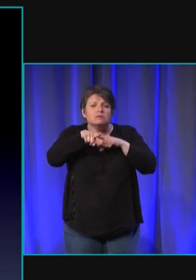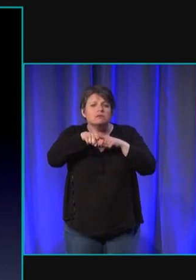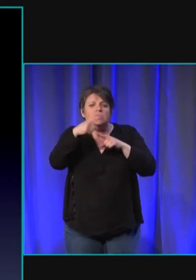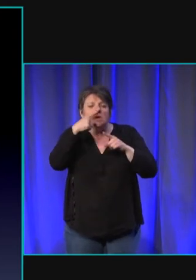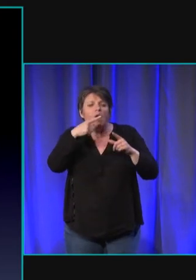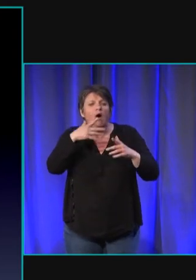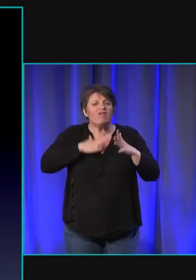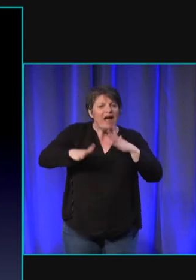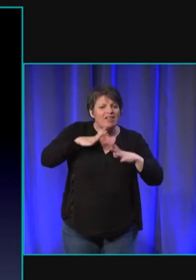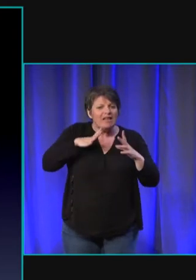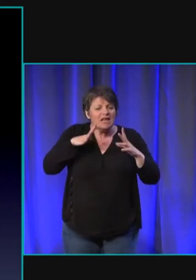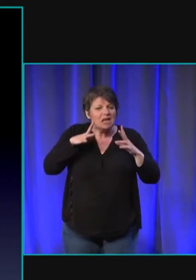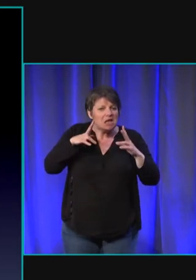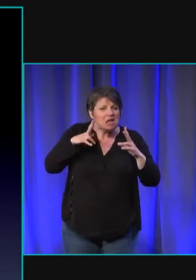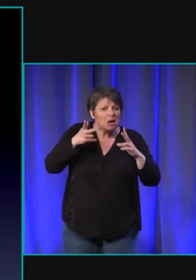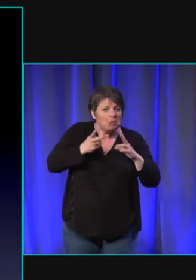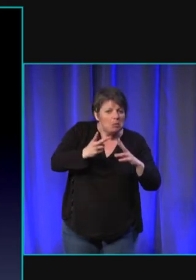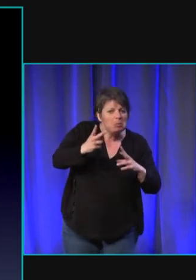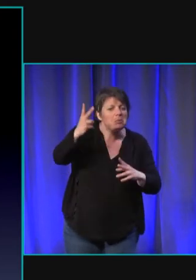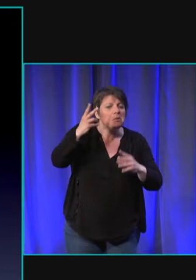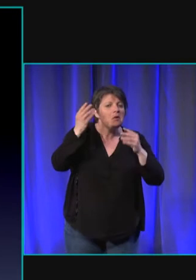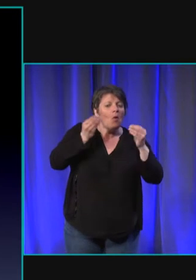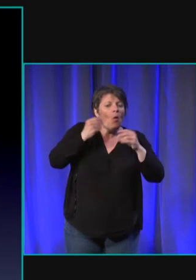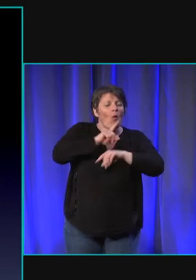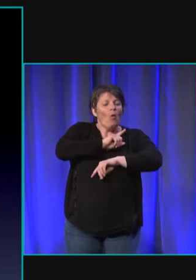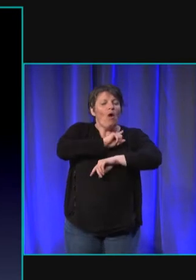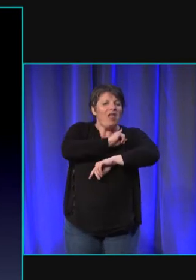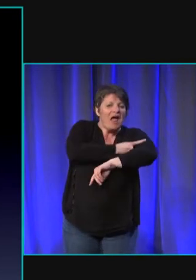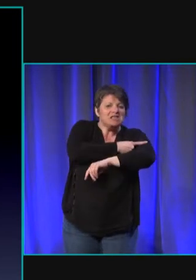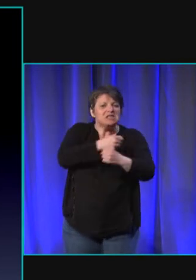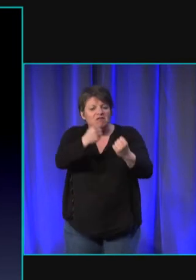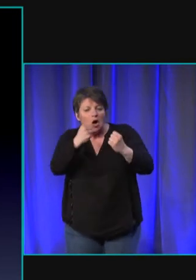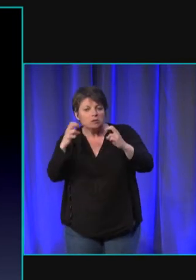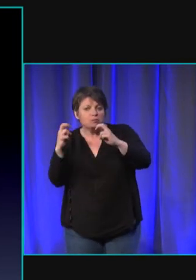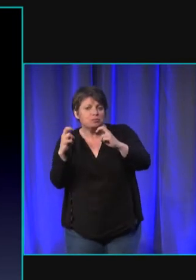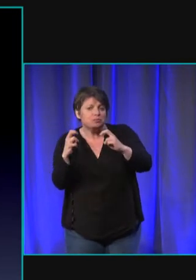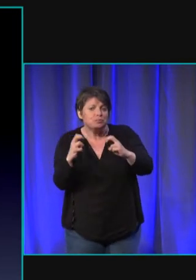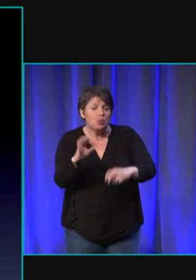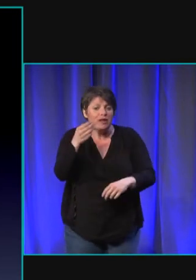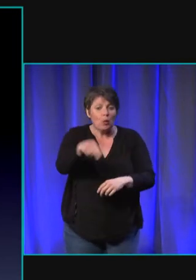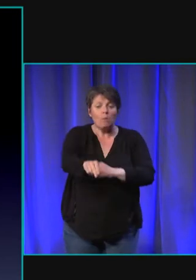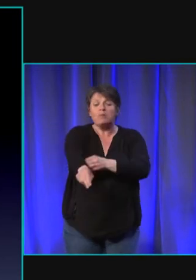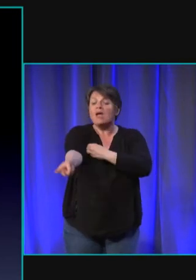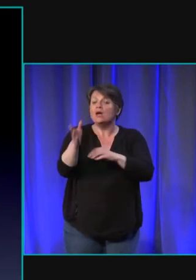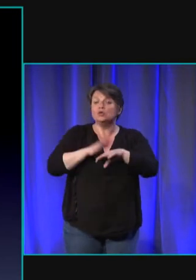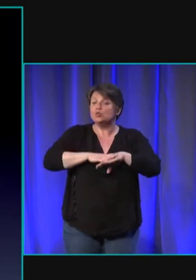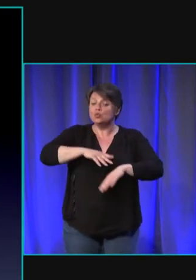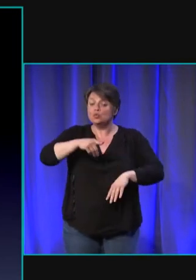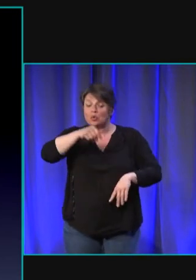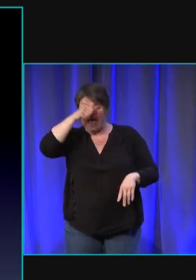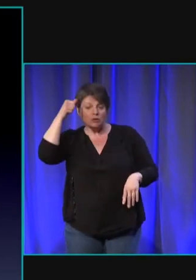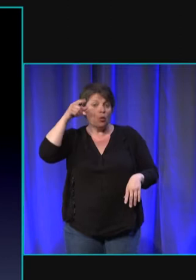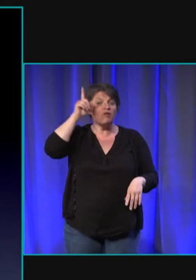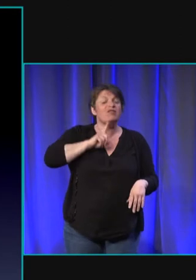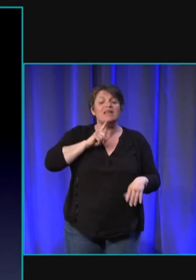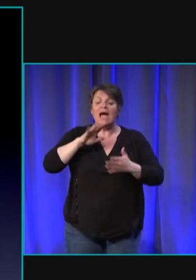Et donc vous voyez qu'on soit fille ou garçon prépubère, en fait, on n'a pas de différence entre les